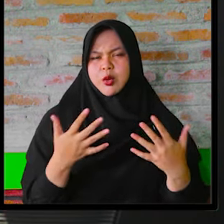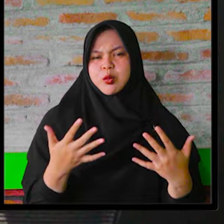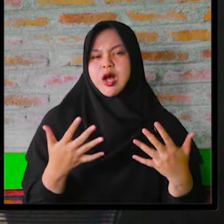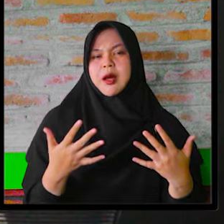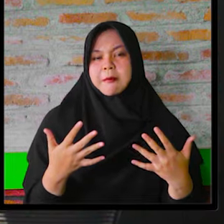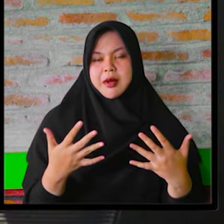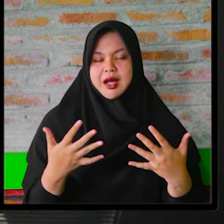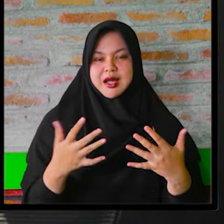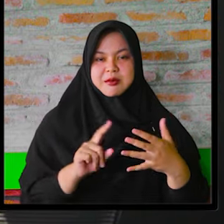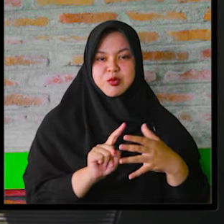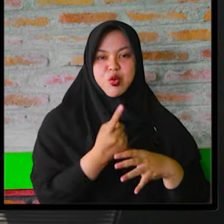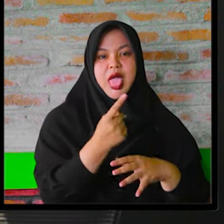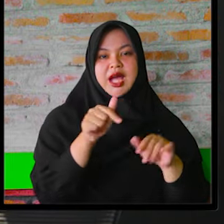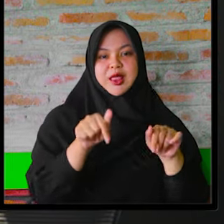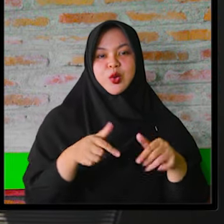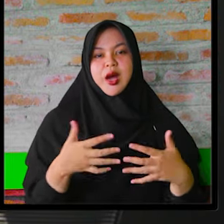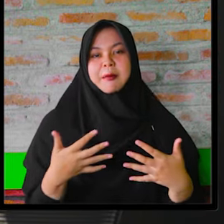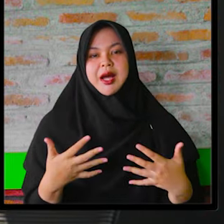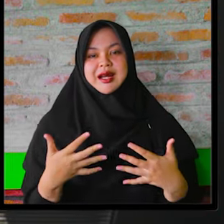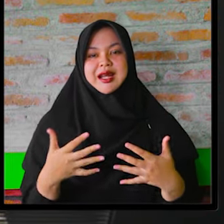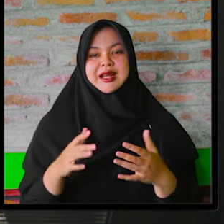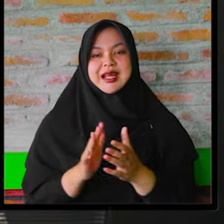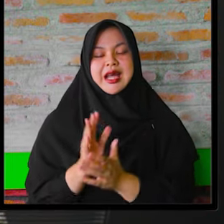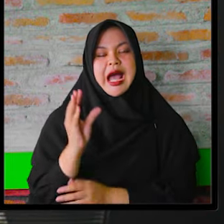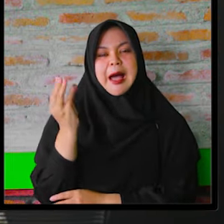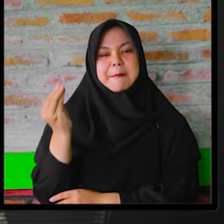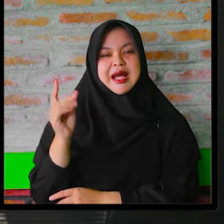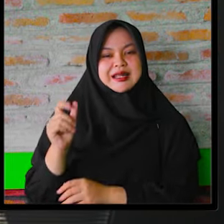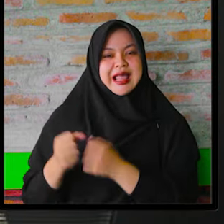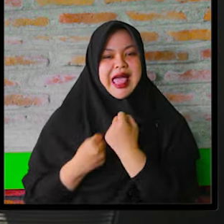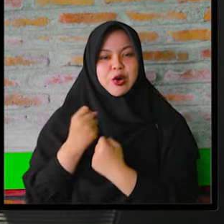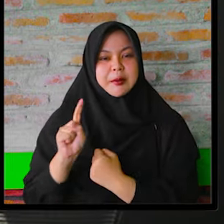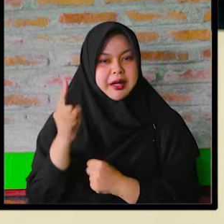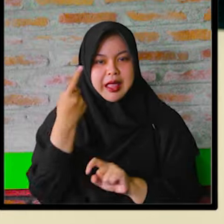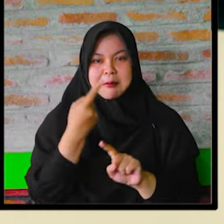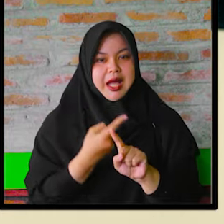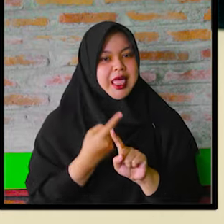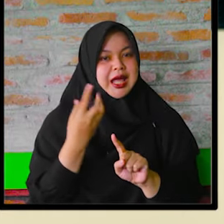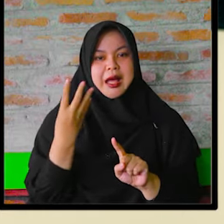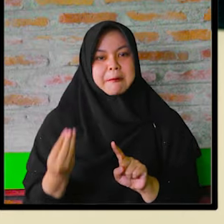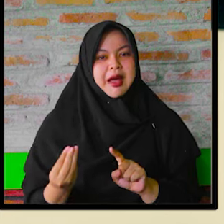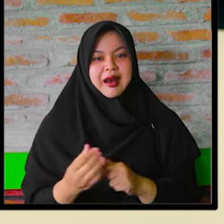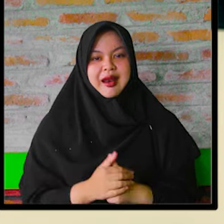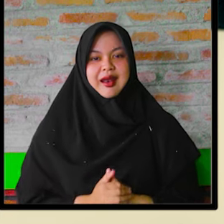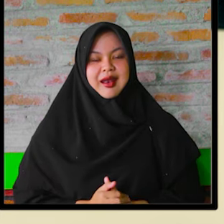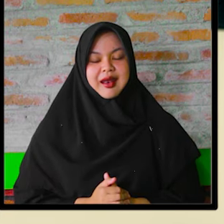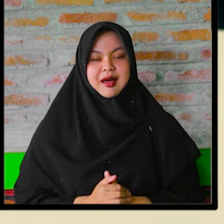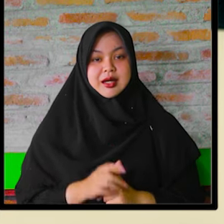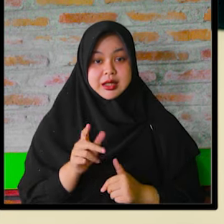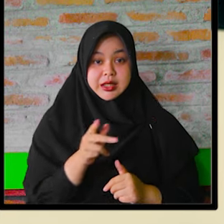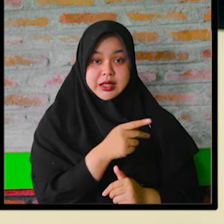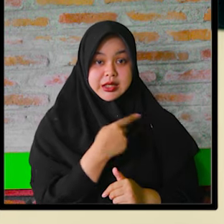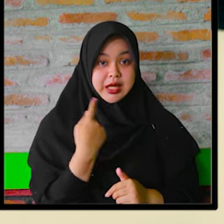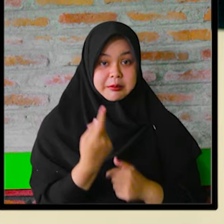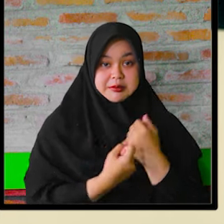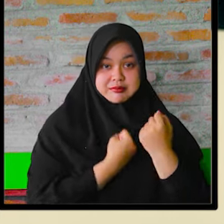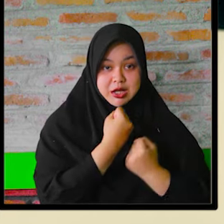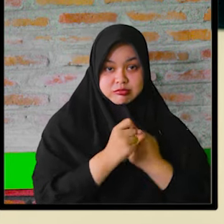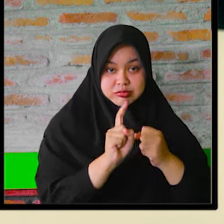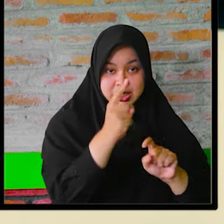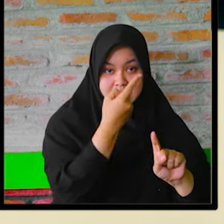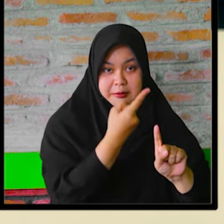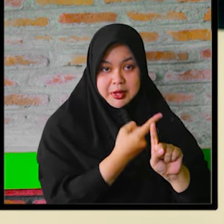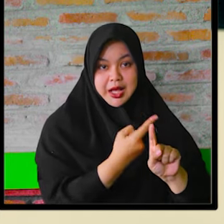mengawali itu begitu dan kapan kira-kira dilakukan pertama kali Iya kami melakukan pertama kali kalau secara